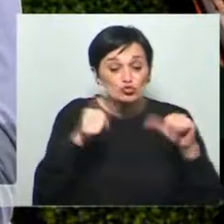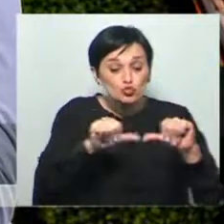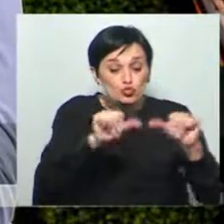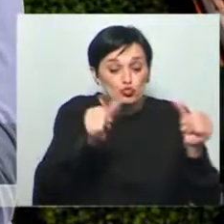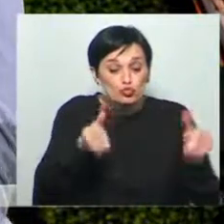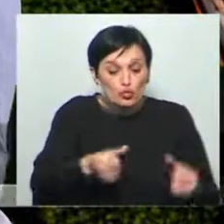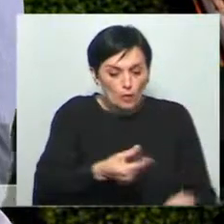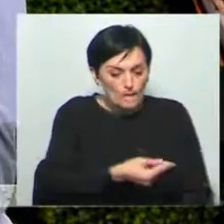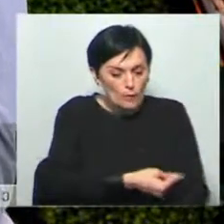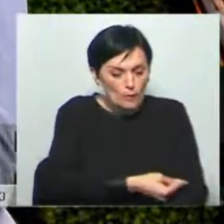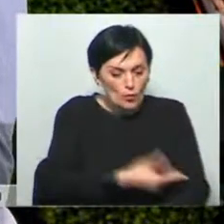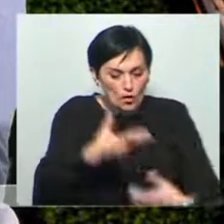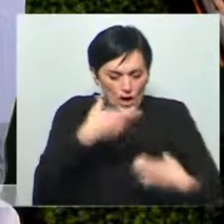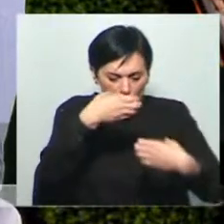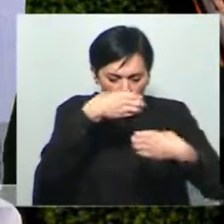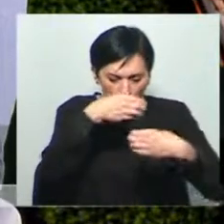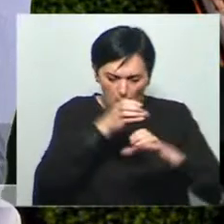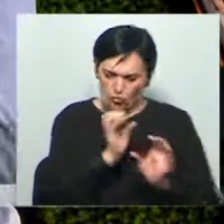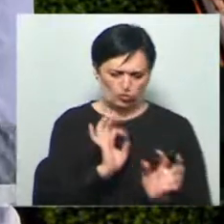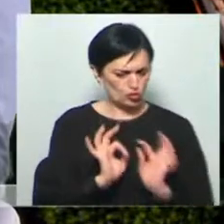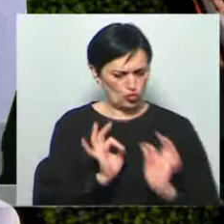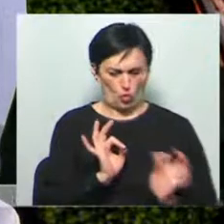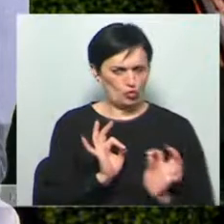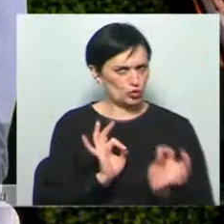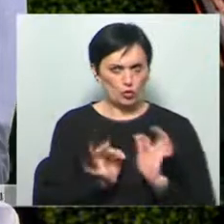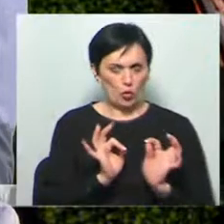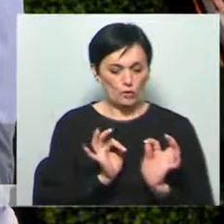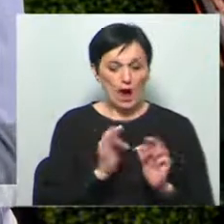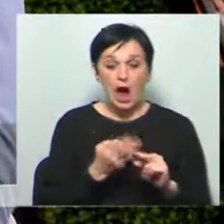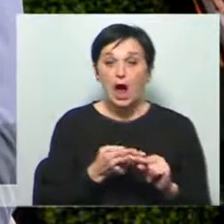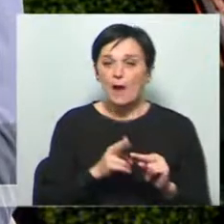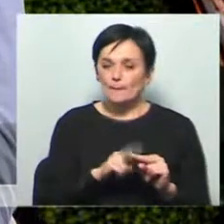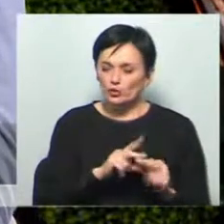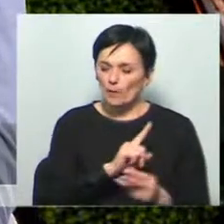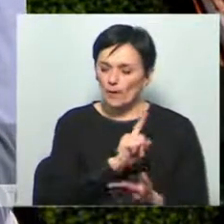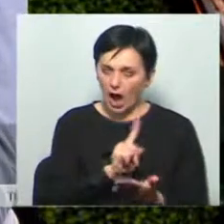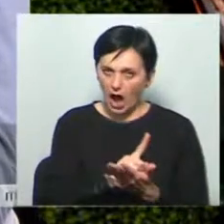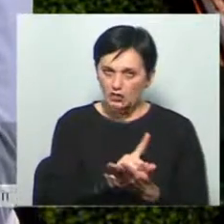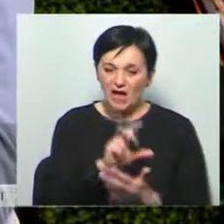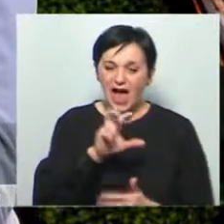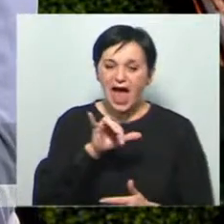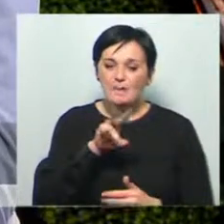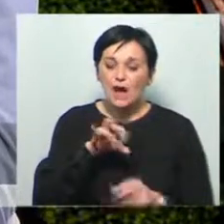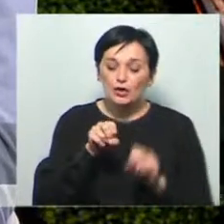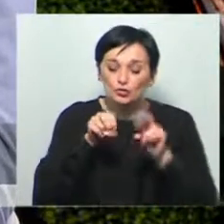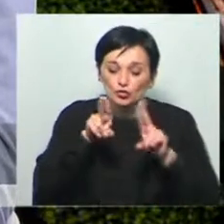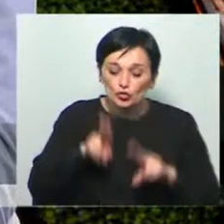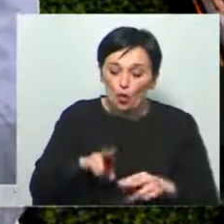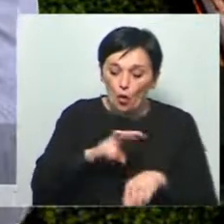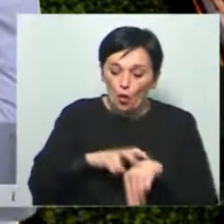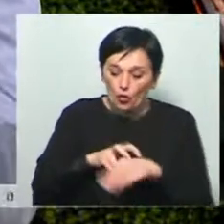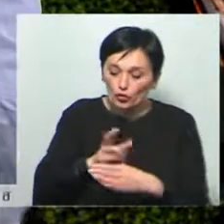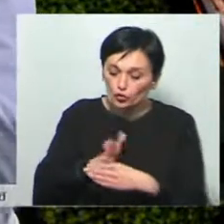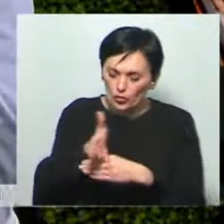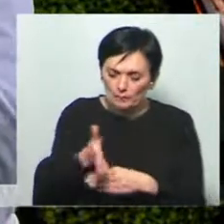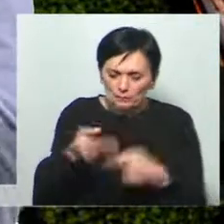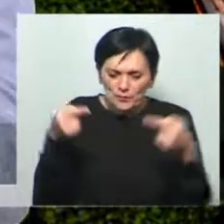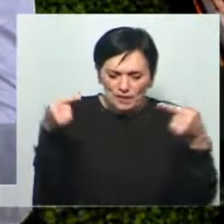ყველა ანალიზი ლაბორატორიული იყოს ნორმალური. ამიტომ აუცილებელია მიმართოს ჰემატოლოგს, კიდევ დაზუსტდეს